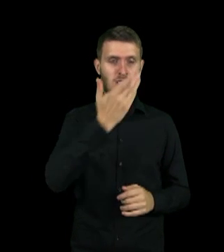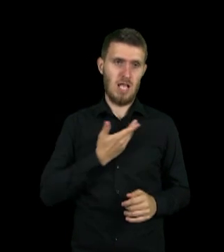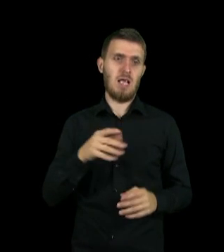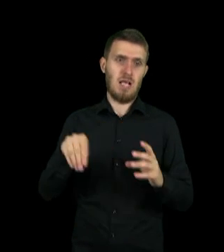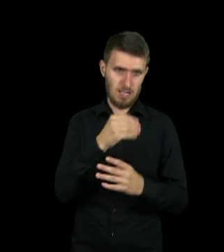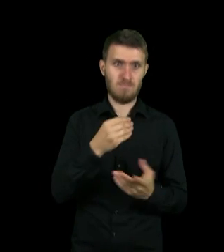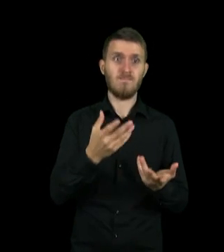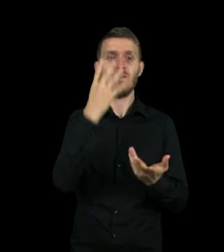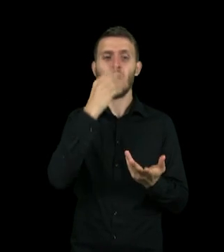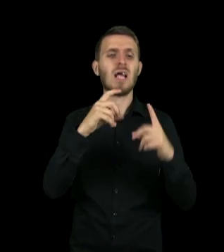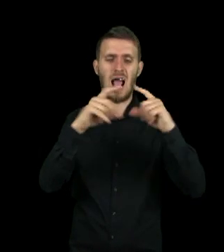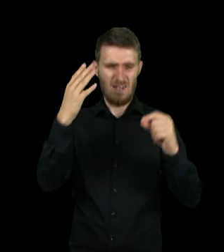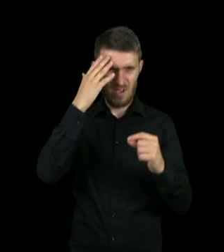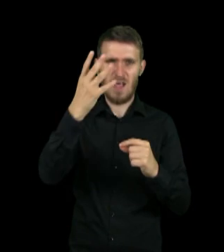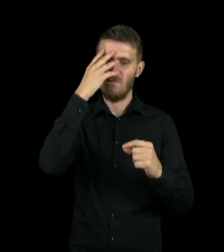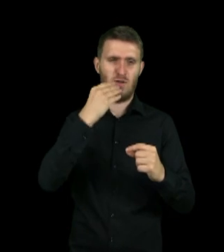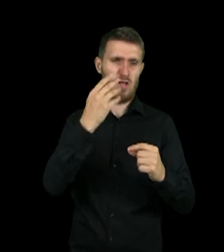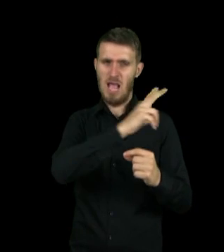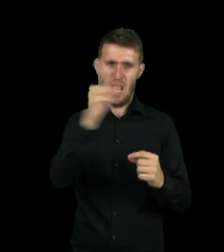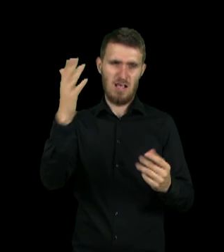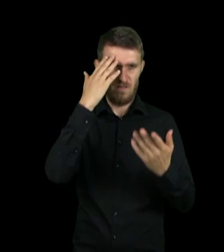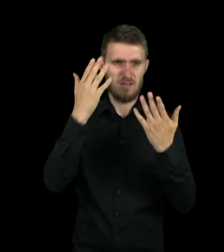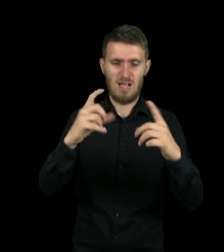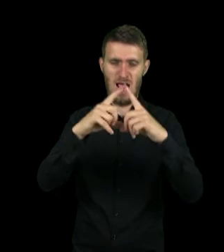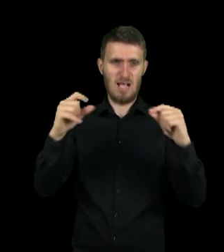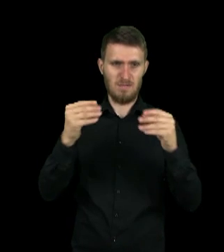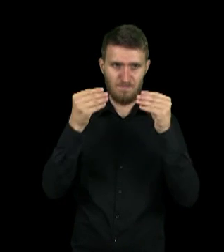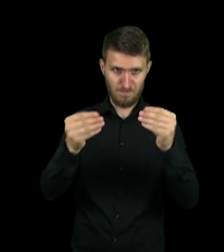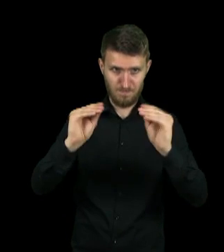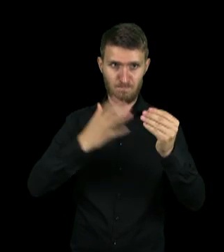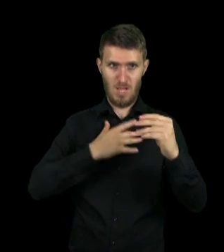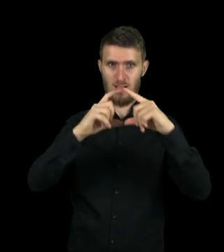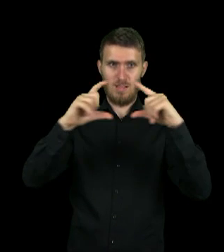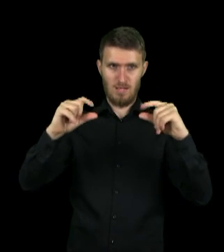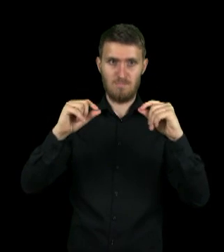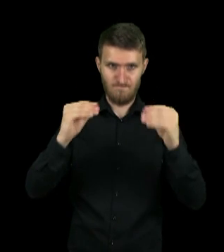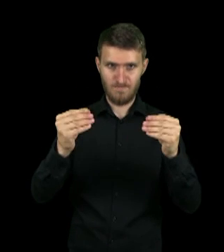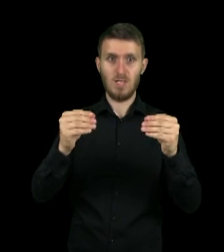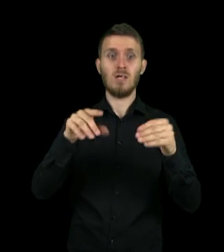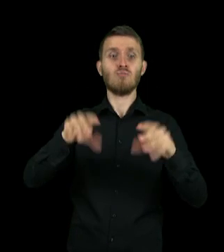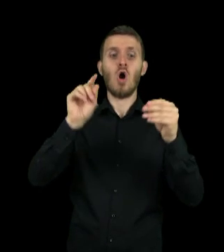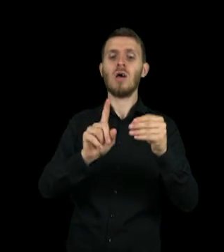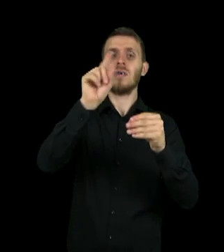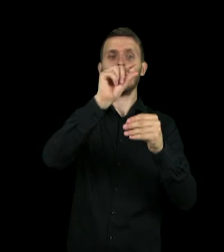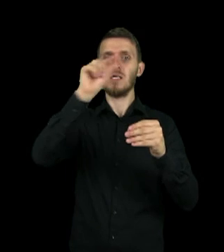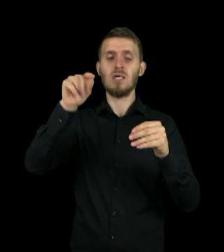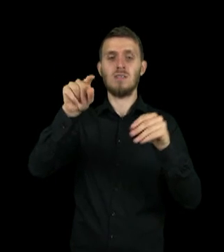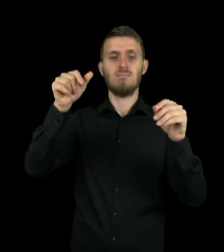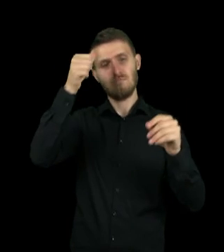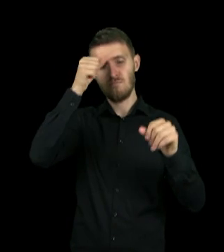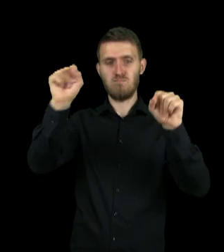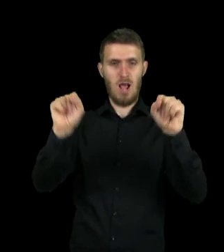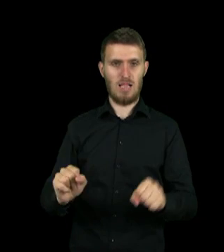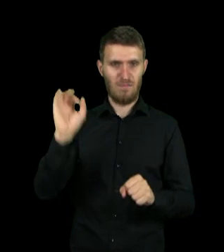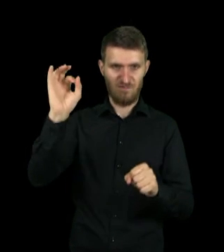kartę wydają kartę kredytową która wygląda tak to jest karta kredytowa każdy